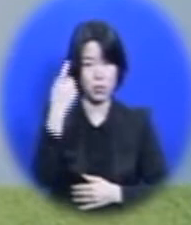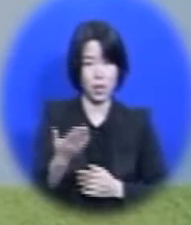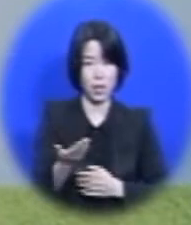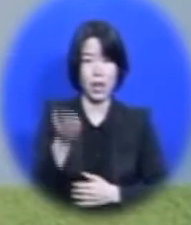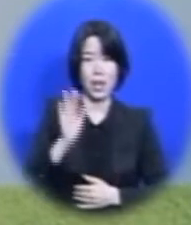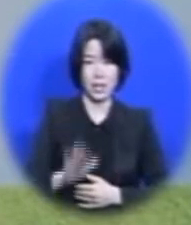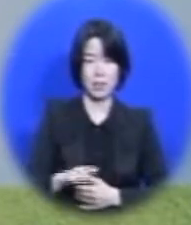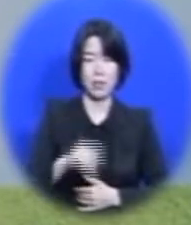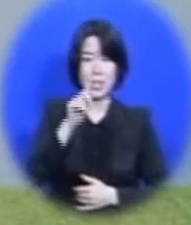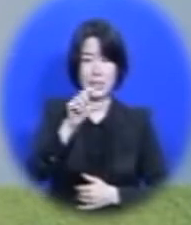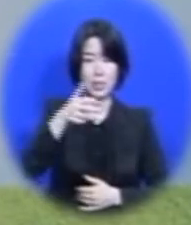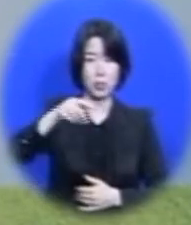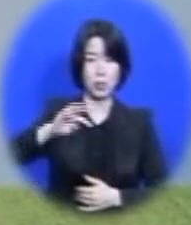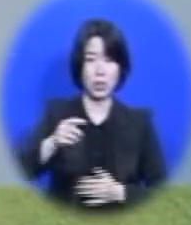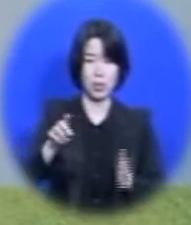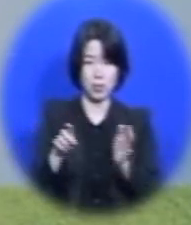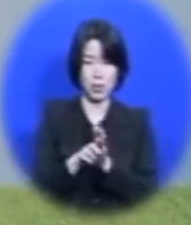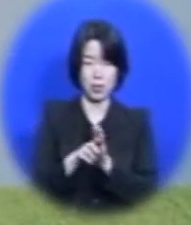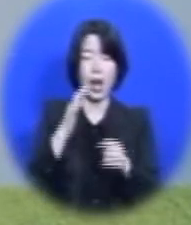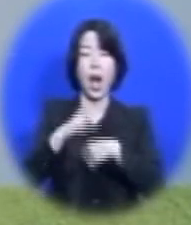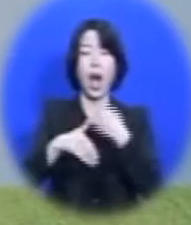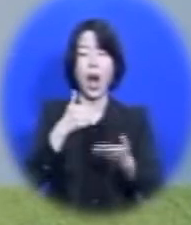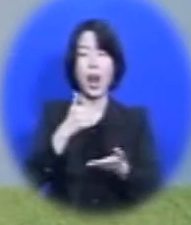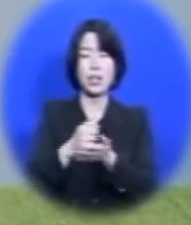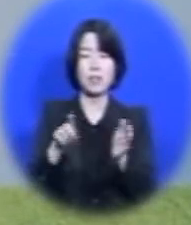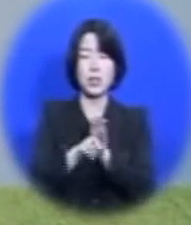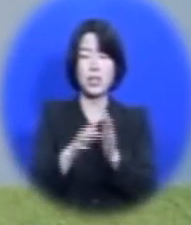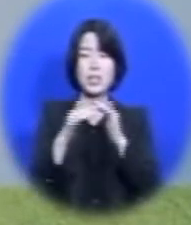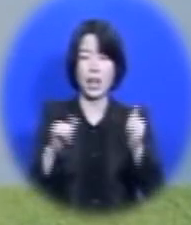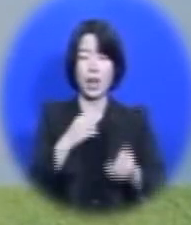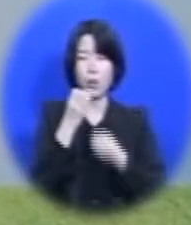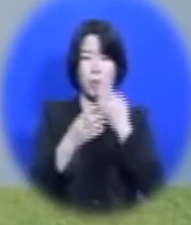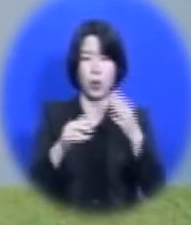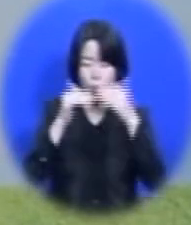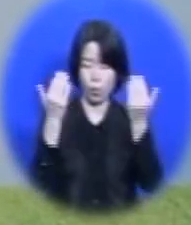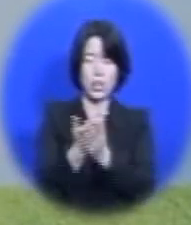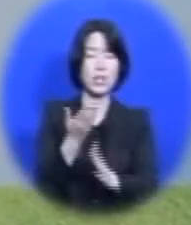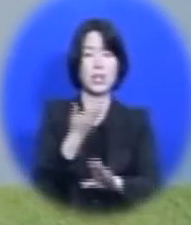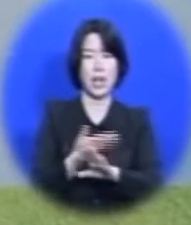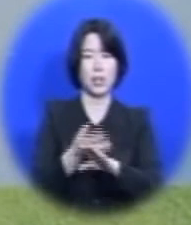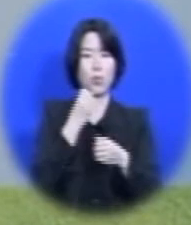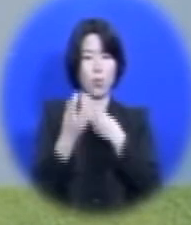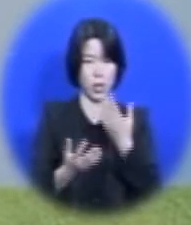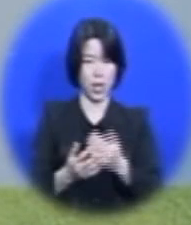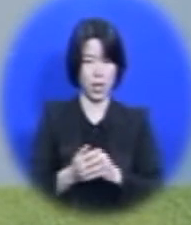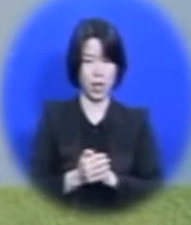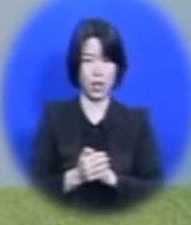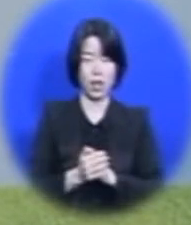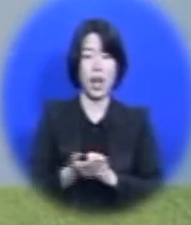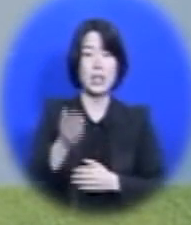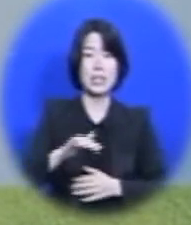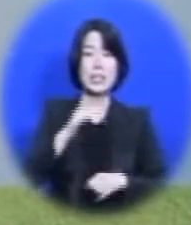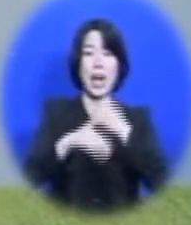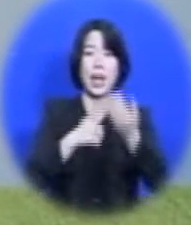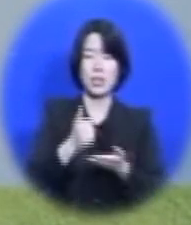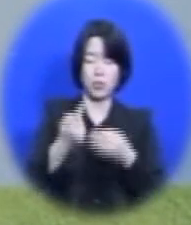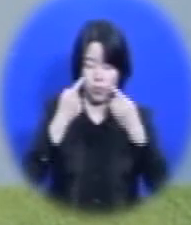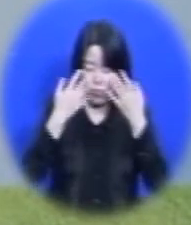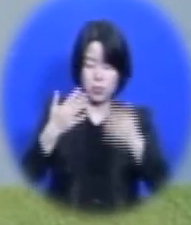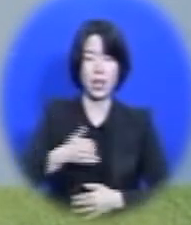15절에 보면 하나님을 믿는 자의 고백은 완전히 다른 고백이 나옵니다. 그러나 하나님은